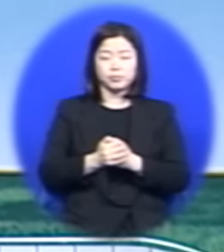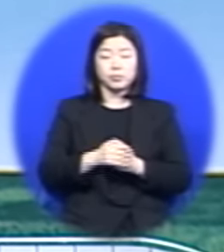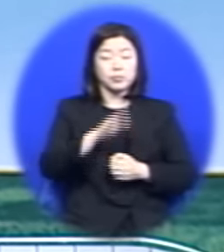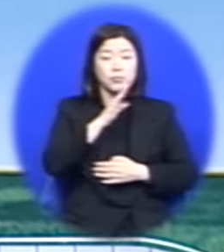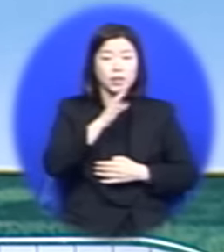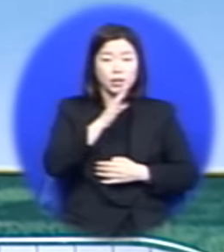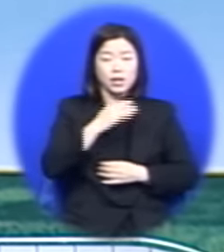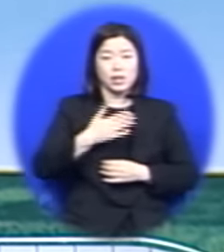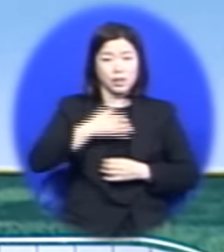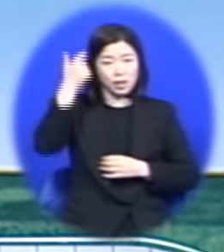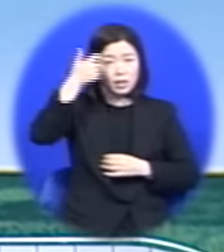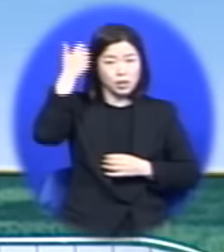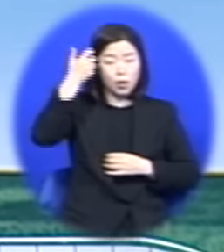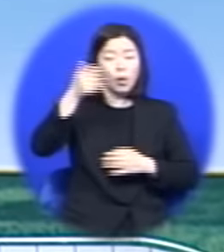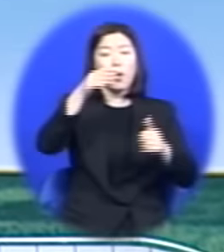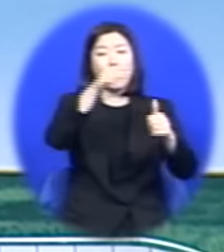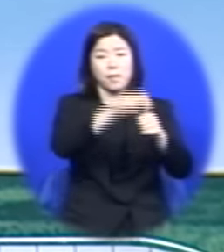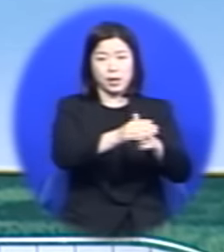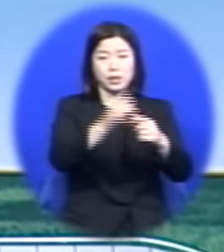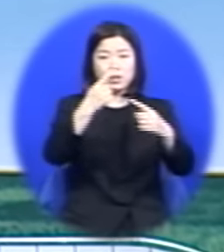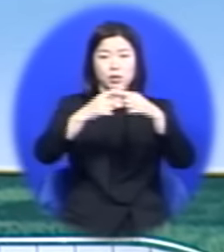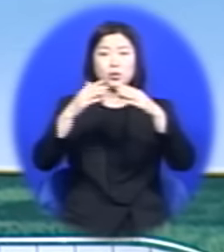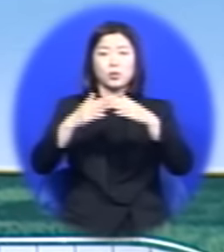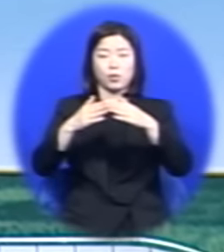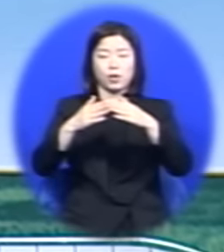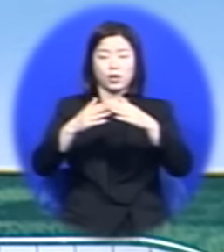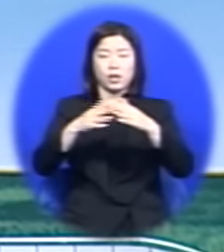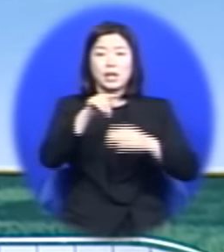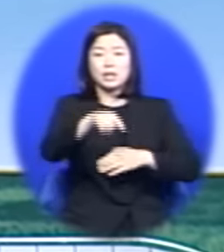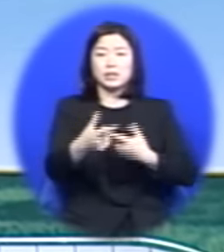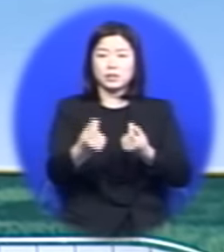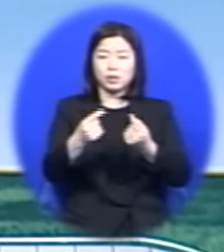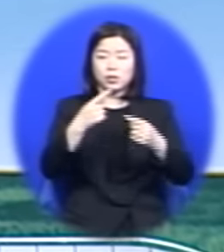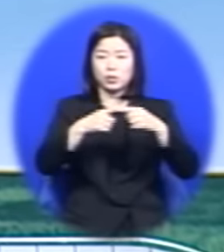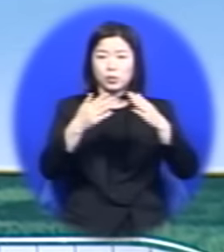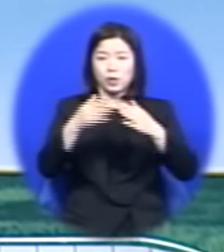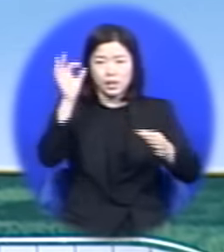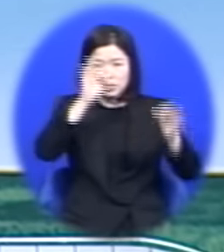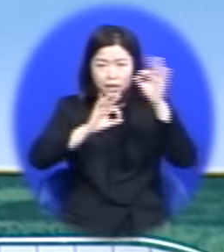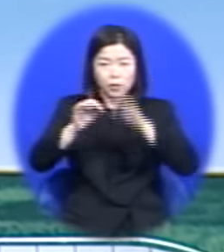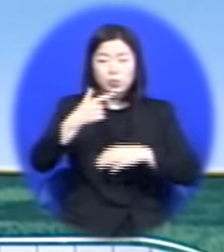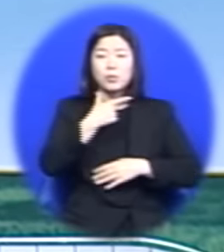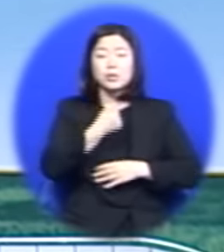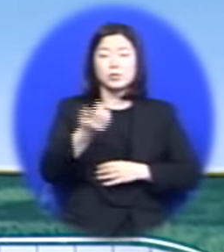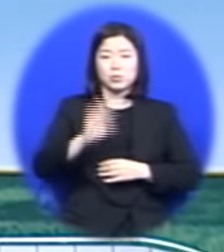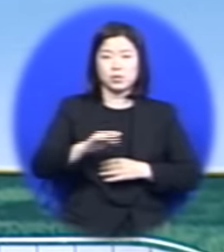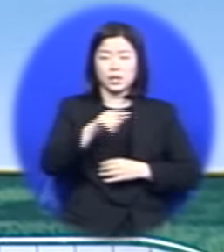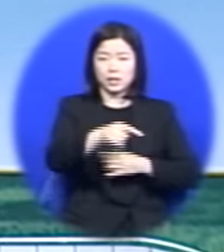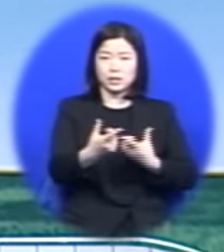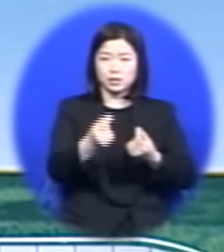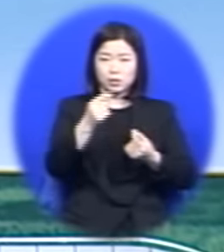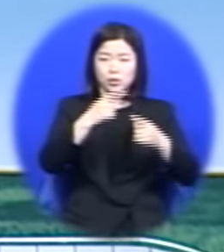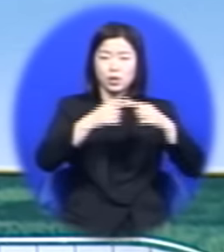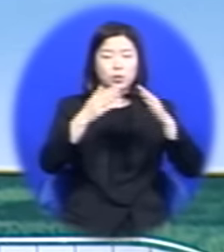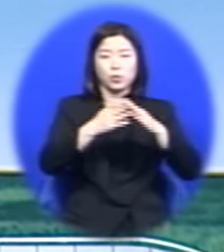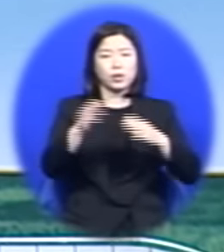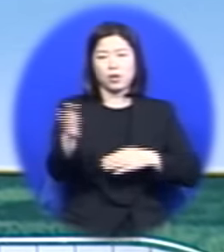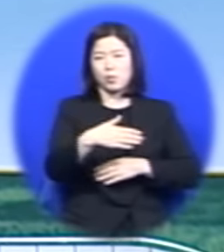정말 내 영혼을 맡길 교회, 그런 교회를 찾고 싶은데 목사님 그런 교회가